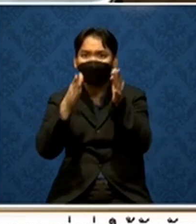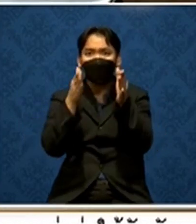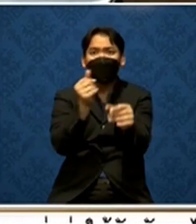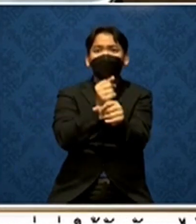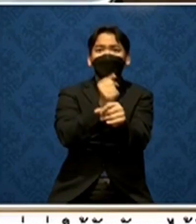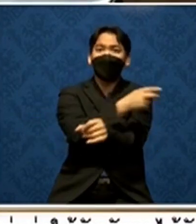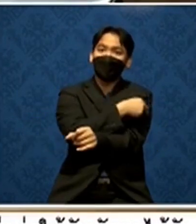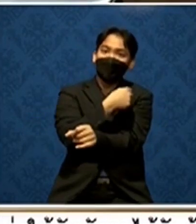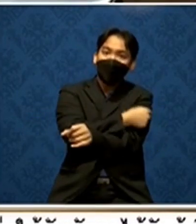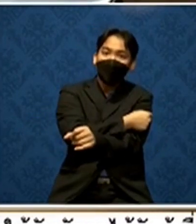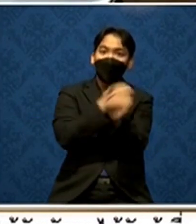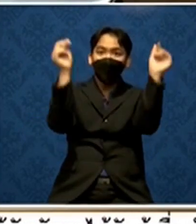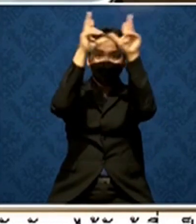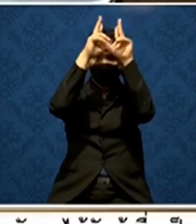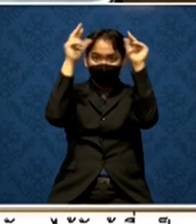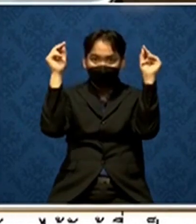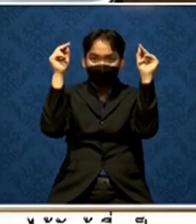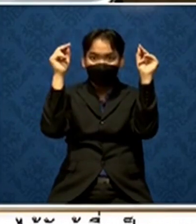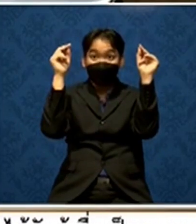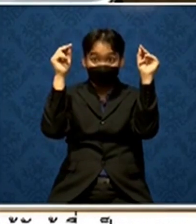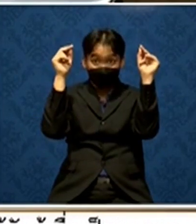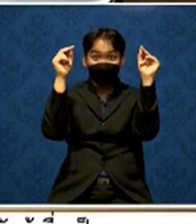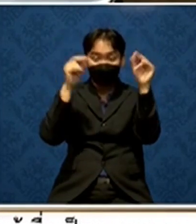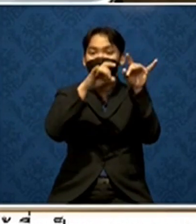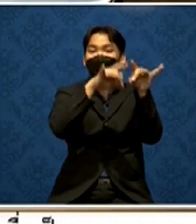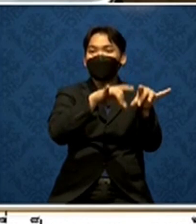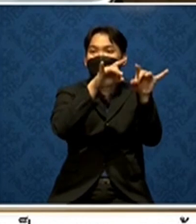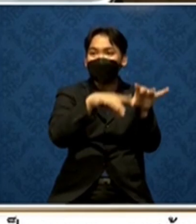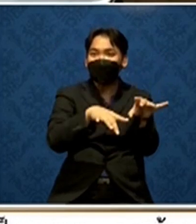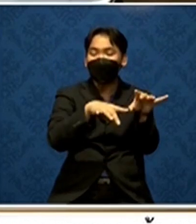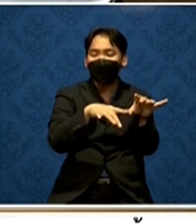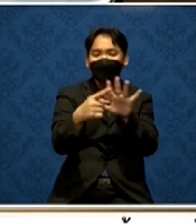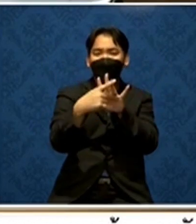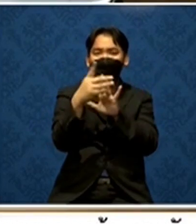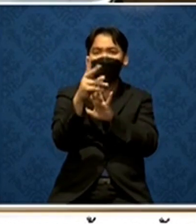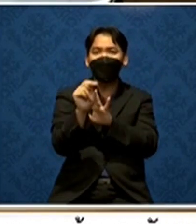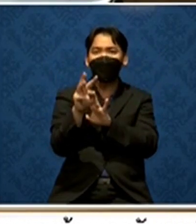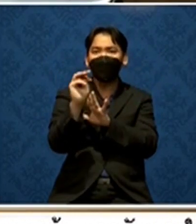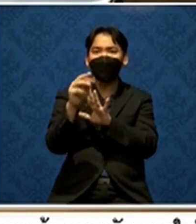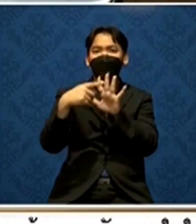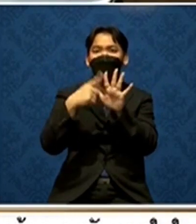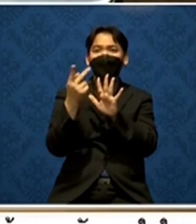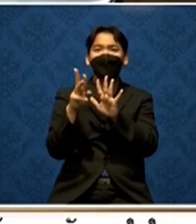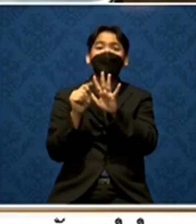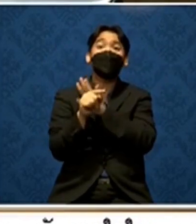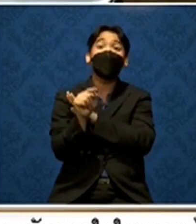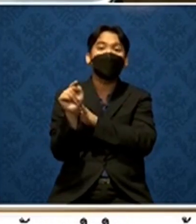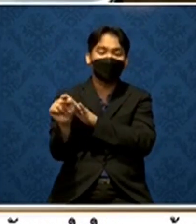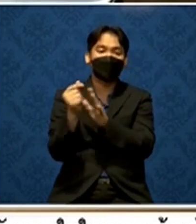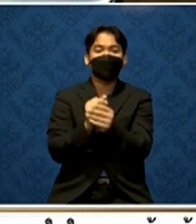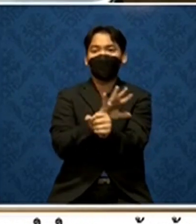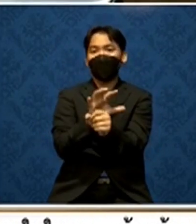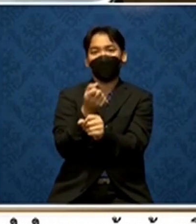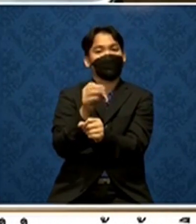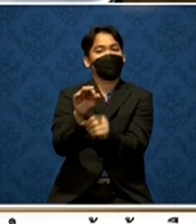ทย์ 3,700 รายในต่างประเทศคือออสเตรเลียและเดนมาร์กระหว่างสถานการณ์การระบาดของโควิด-19 ครับพบว่